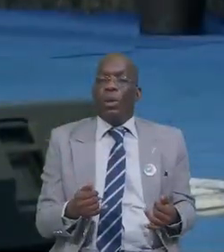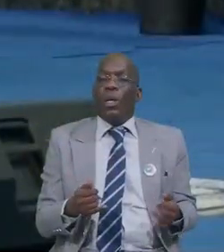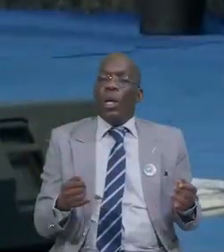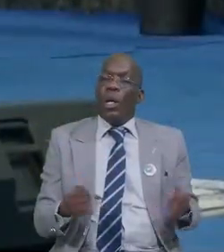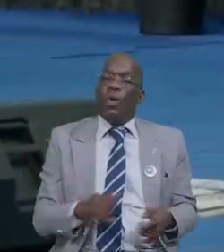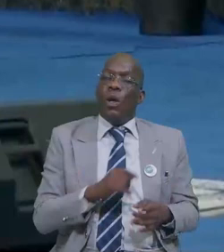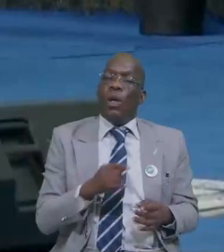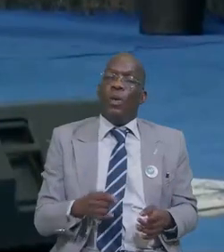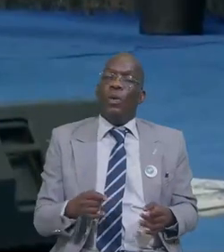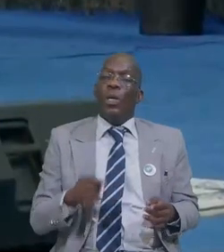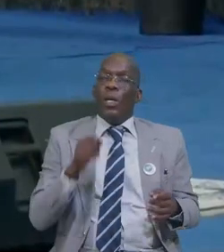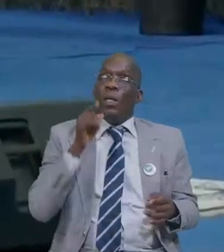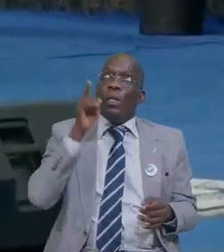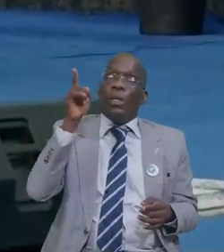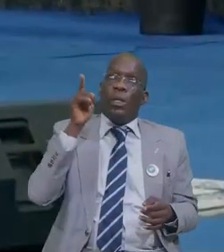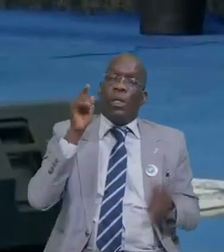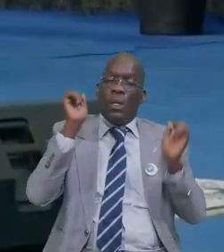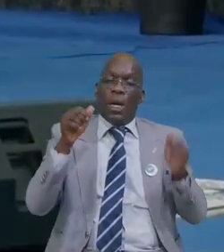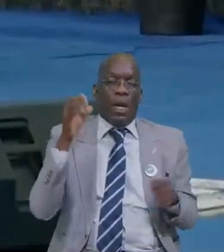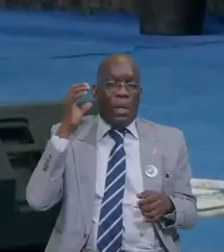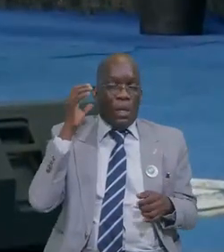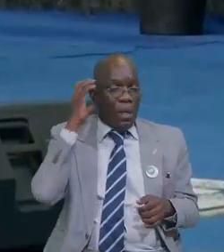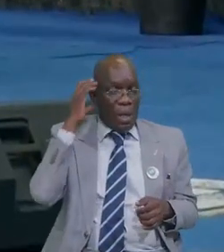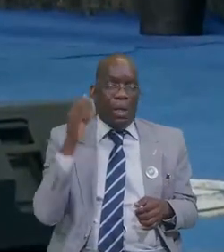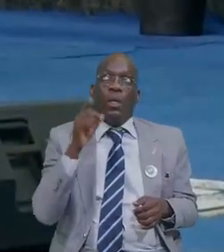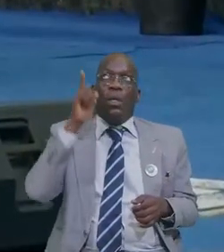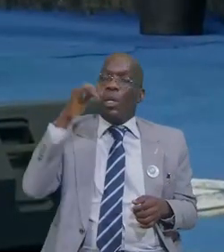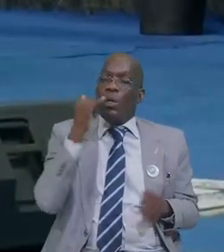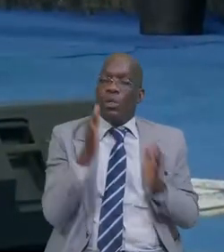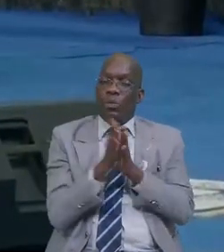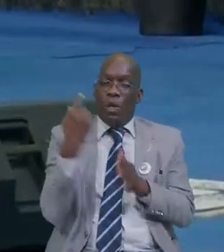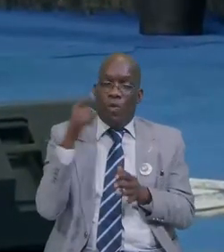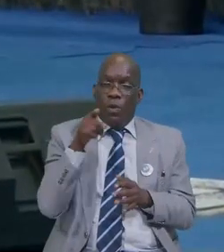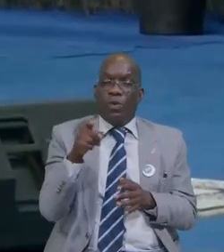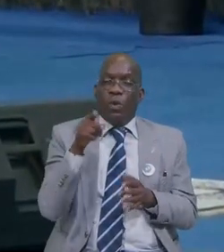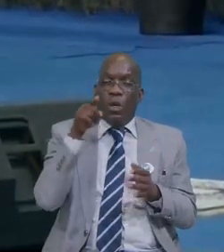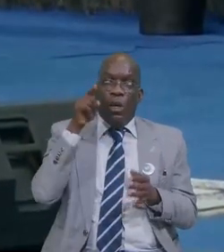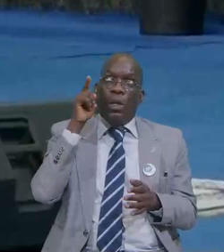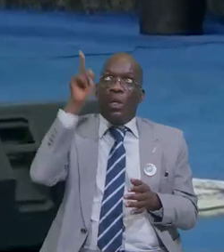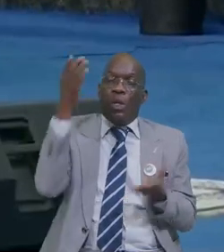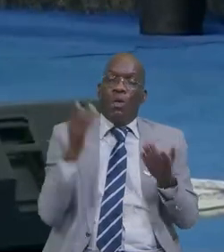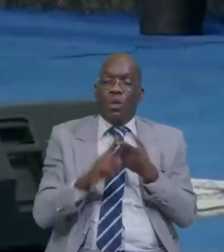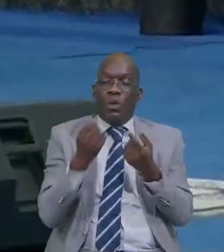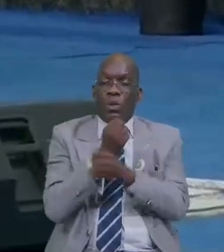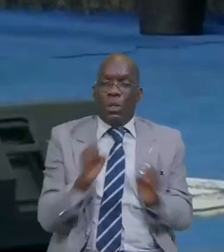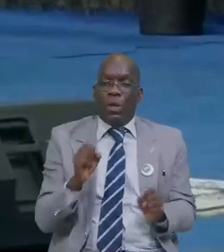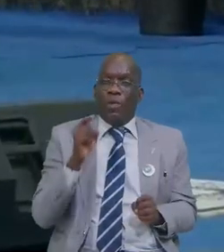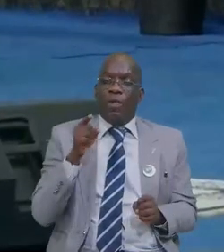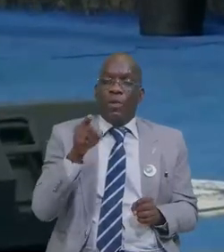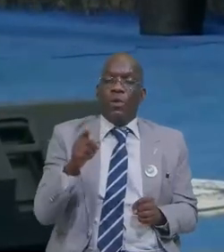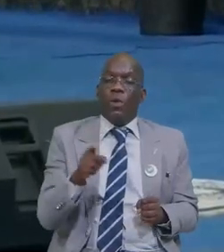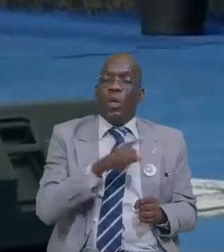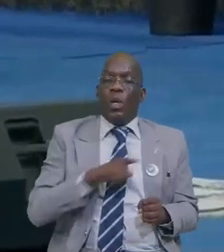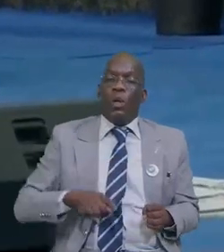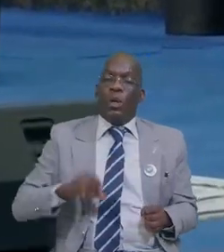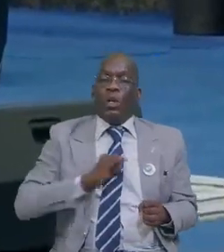Même si c'est une prière silencieuse, il peut t'entendre. Il est à tes côtés. Il prie aussi pour toi. Il veut te sauver maintenant. Dis,